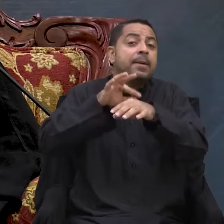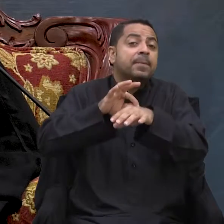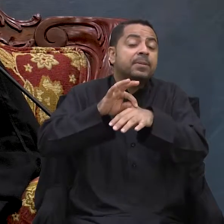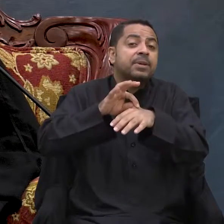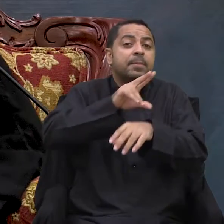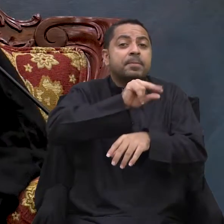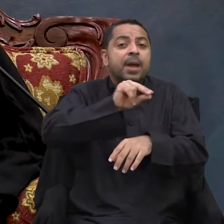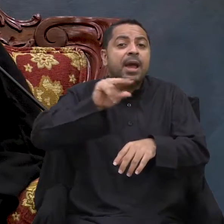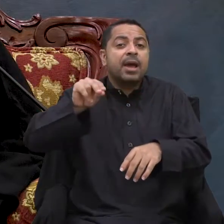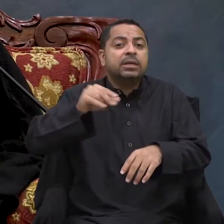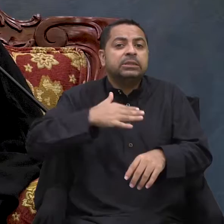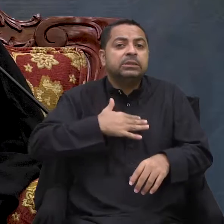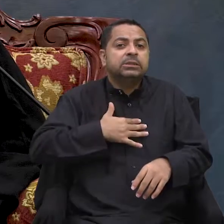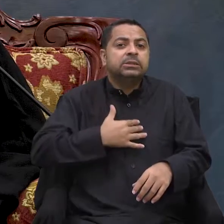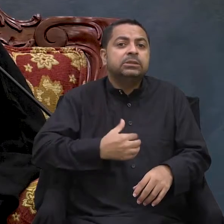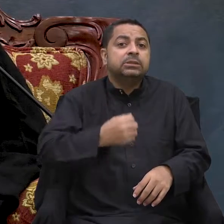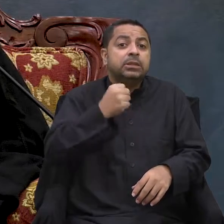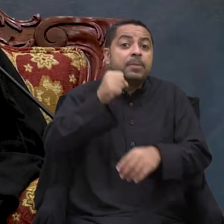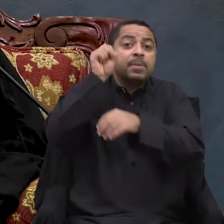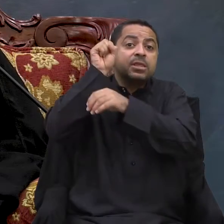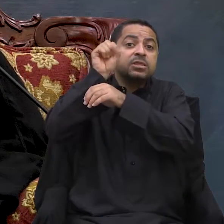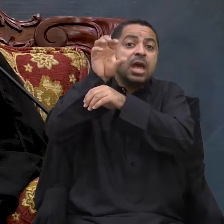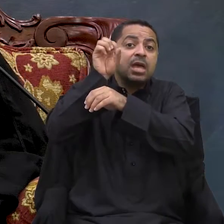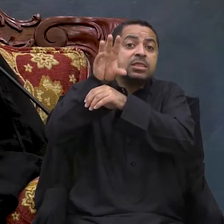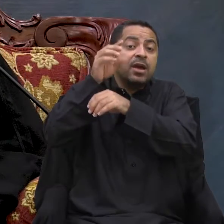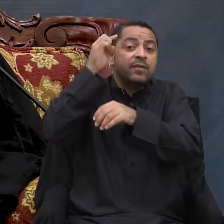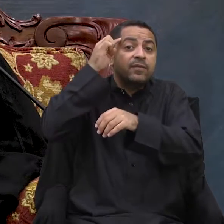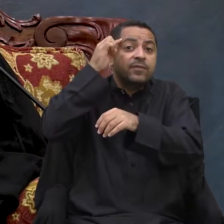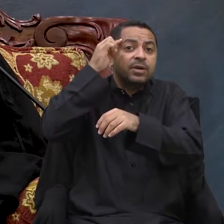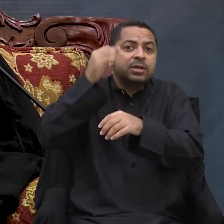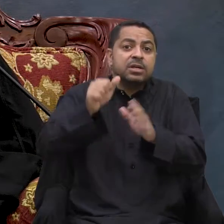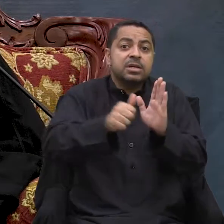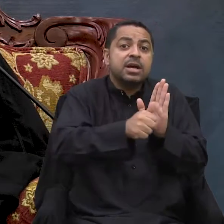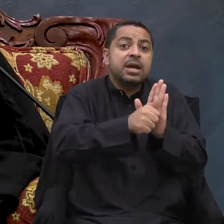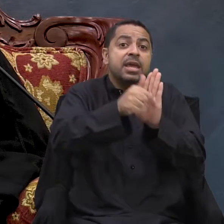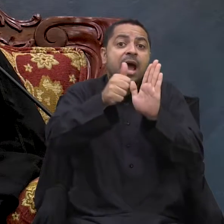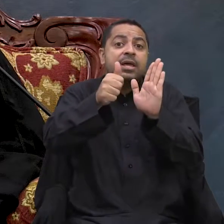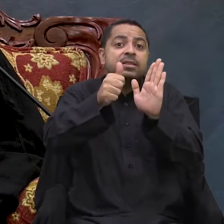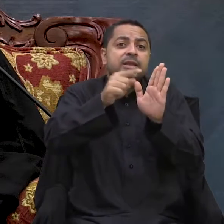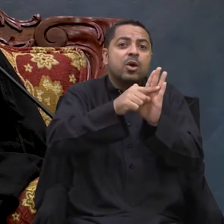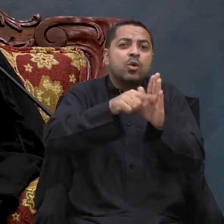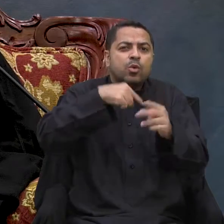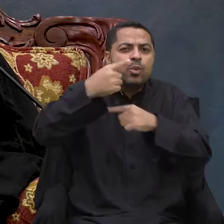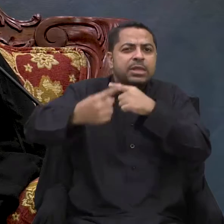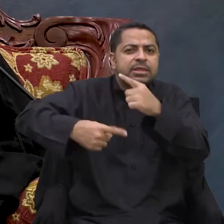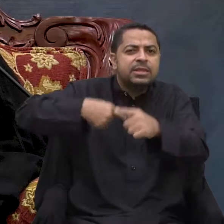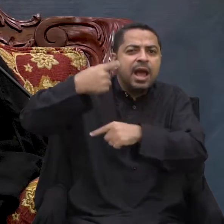له من القدرة على التأثير والقيادة